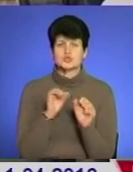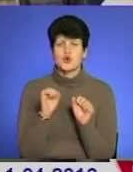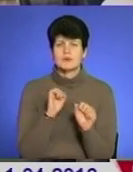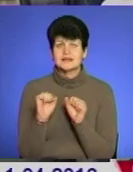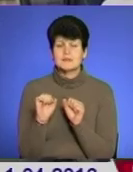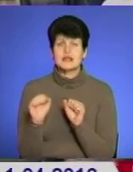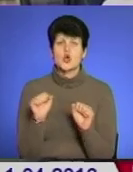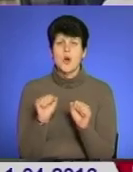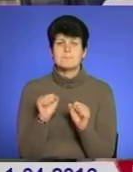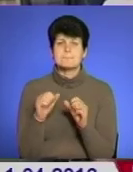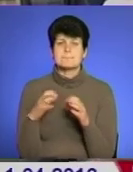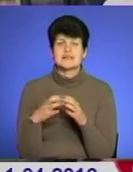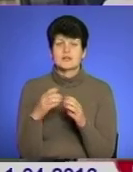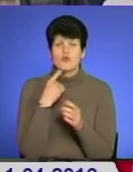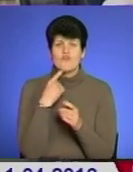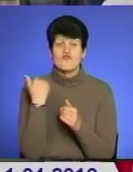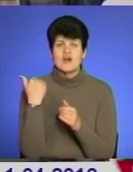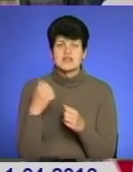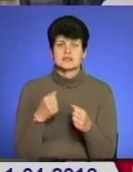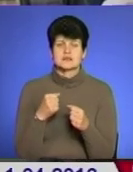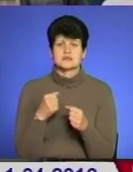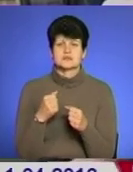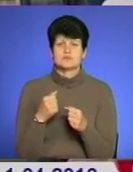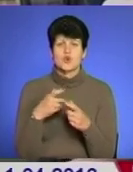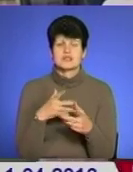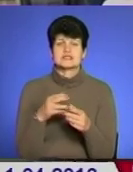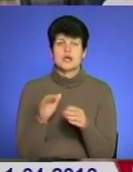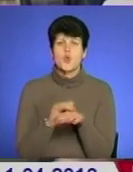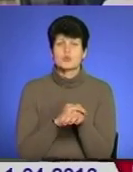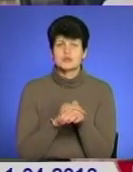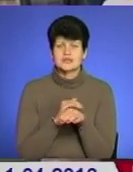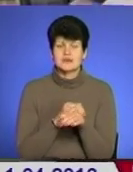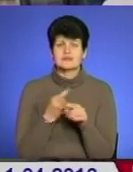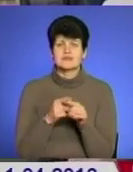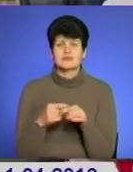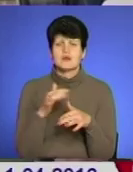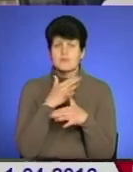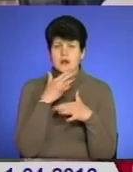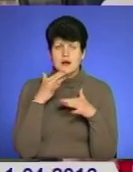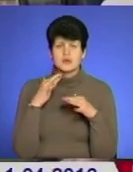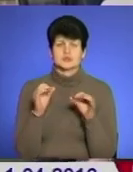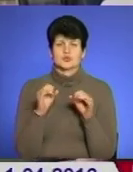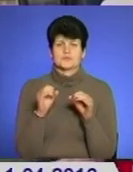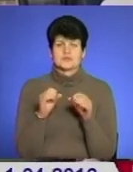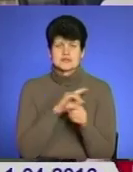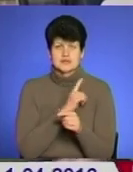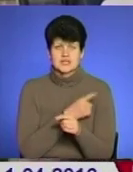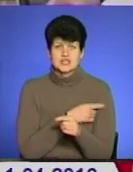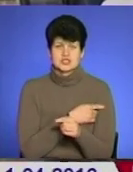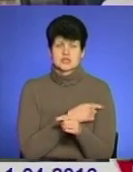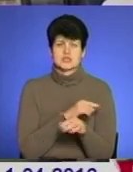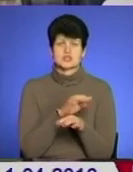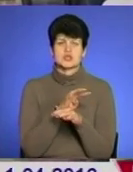командири говорять, ваша зброя, ця гуманітарно-просвітницька, вона набагато потужніша, ніж зброя